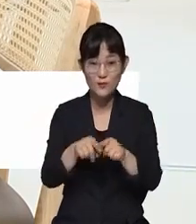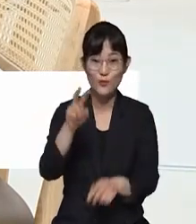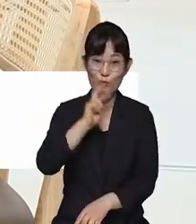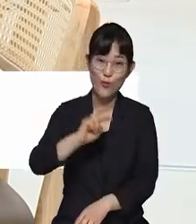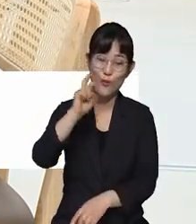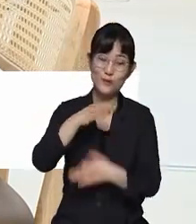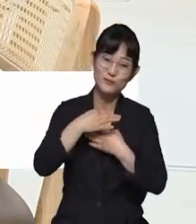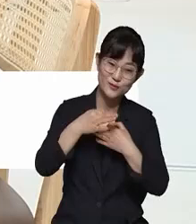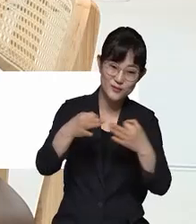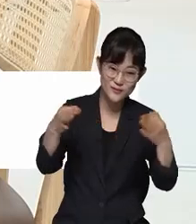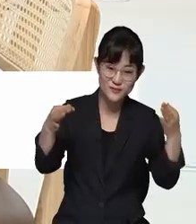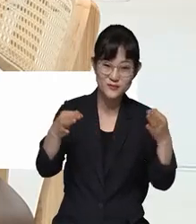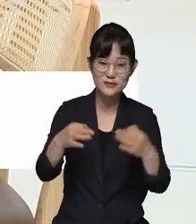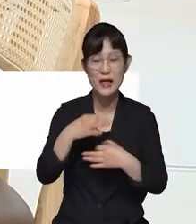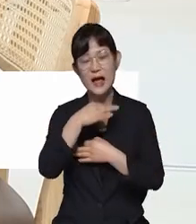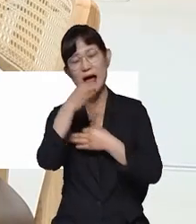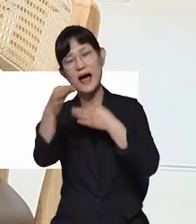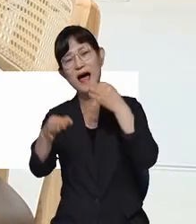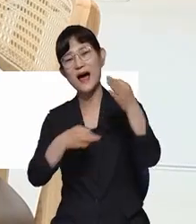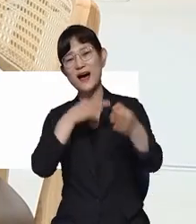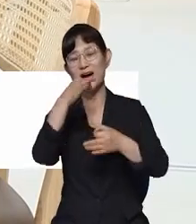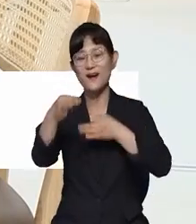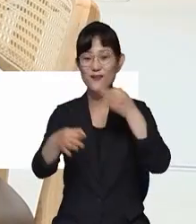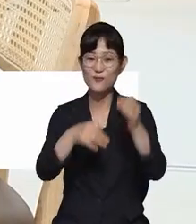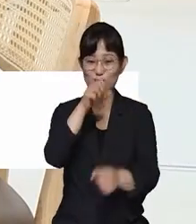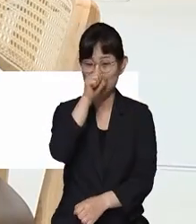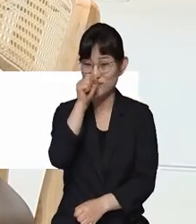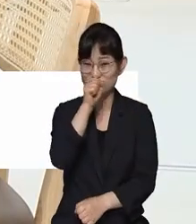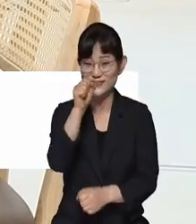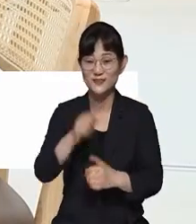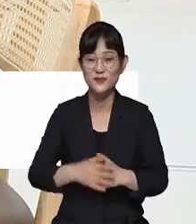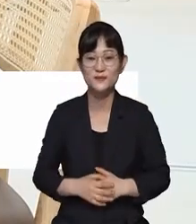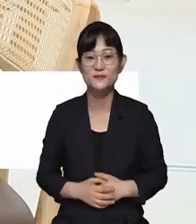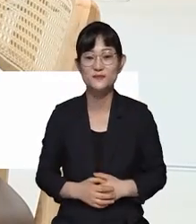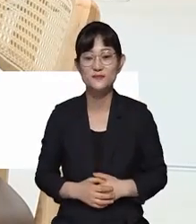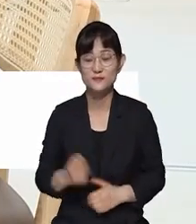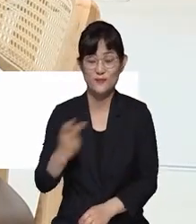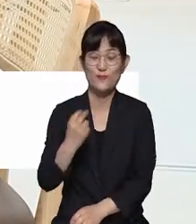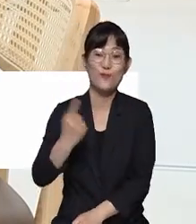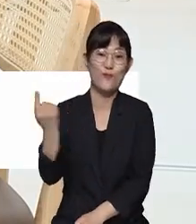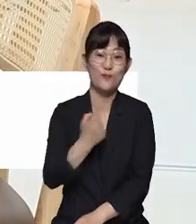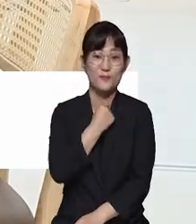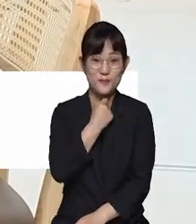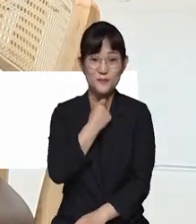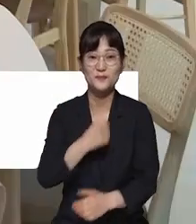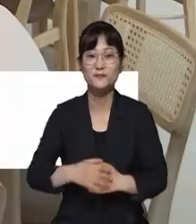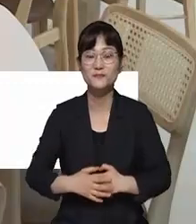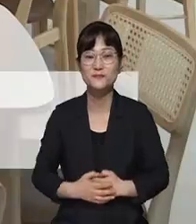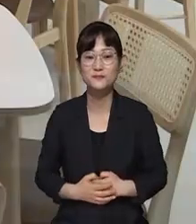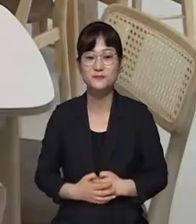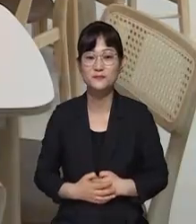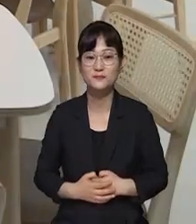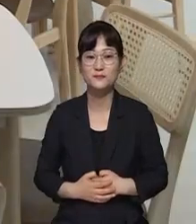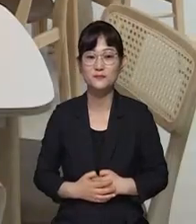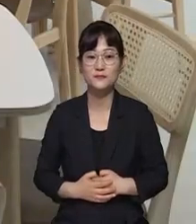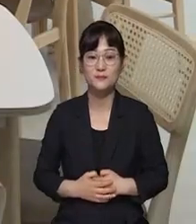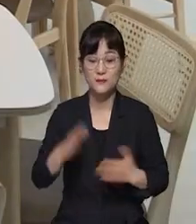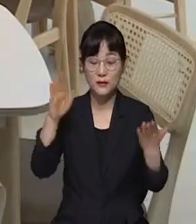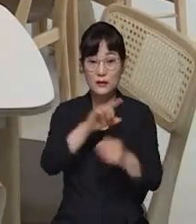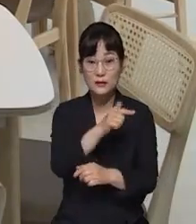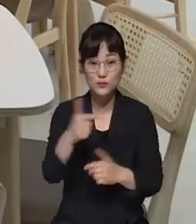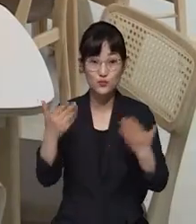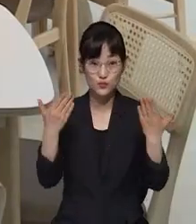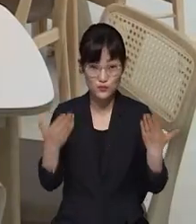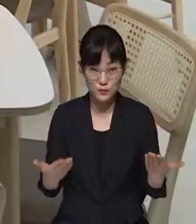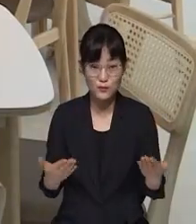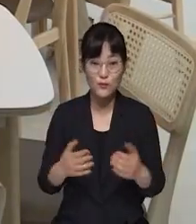노래방 와가지고 엄청 많이 놀고 소리 지르고 더 많이 자주 놀러 오고 싶어요. 학생들이